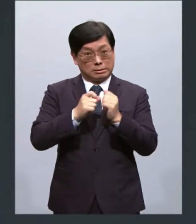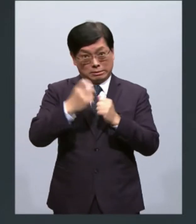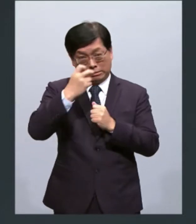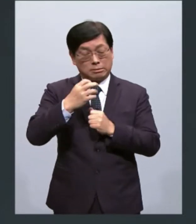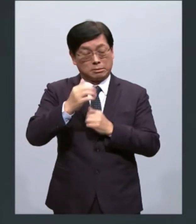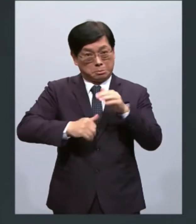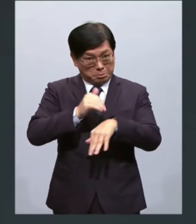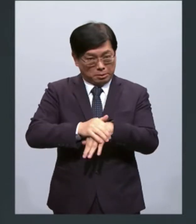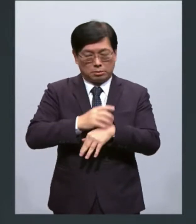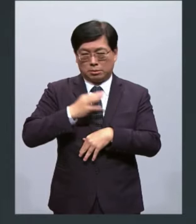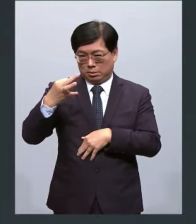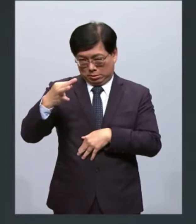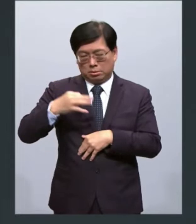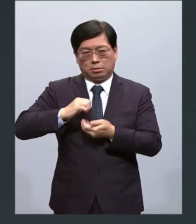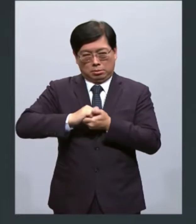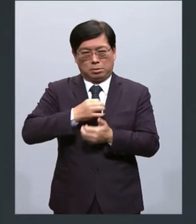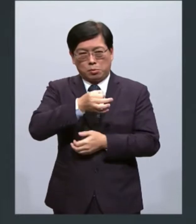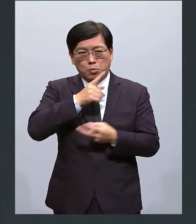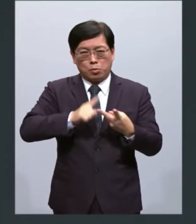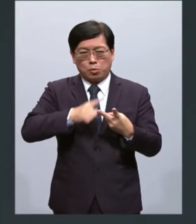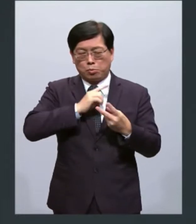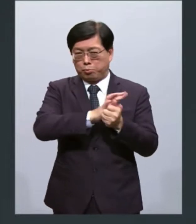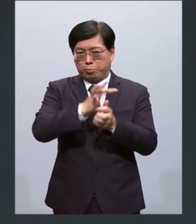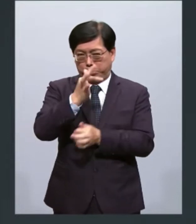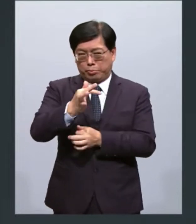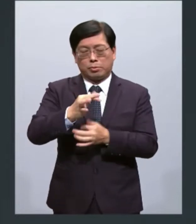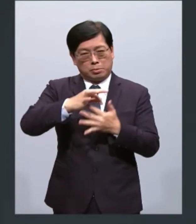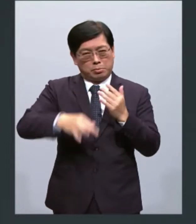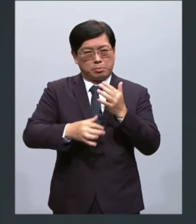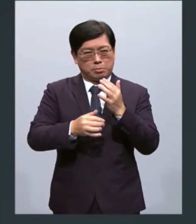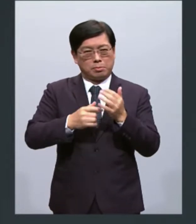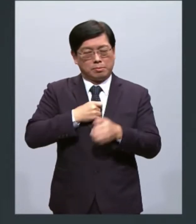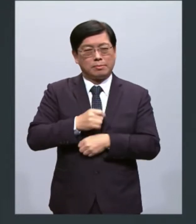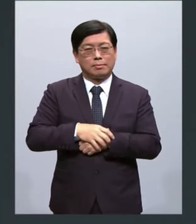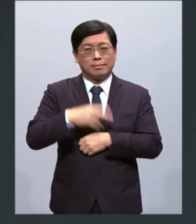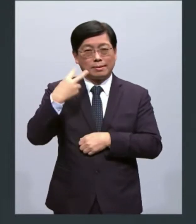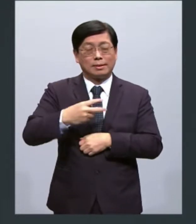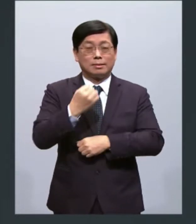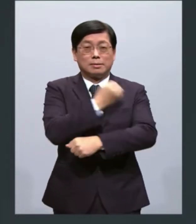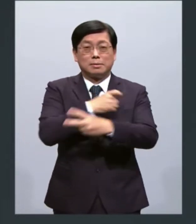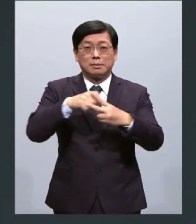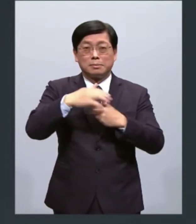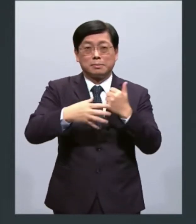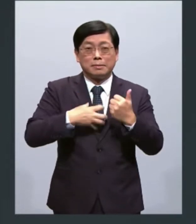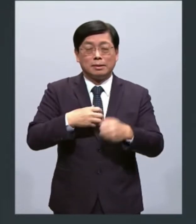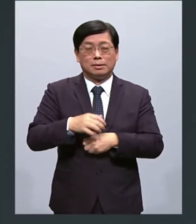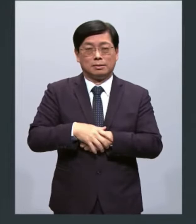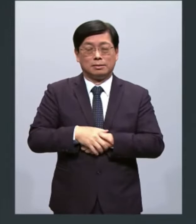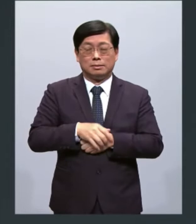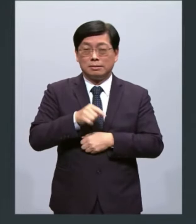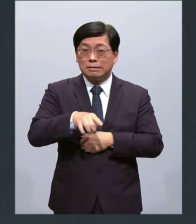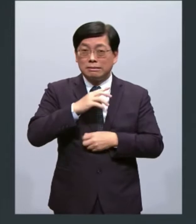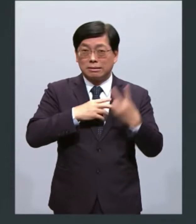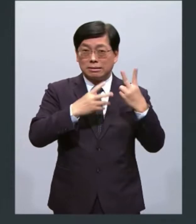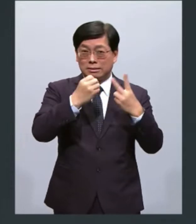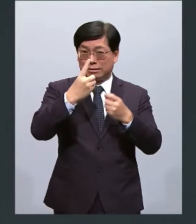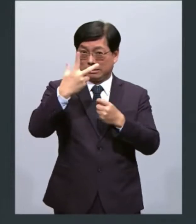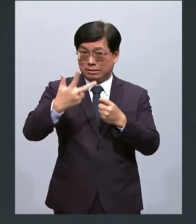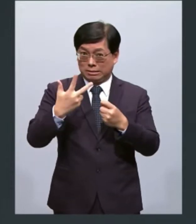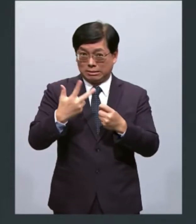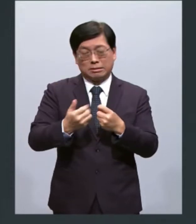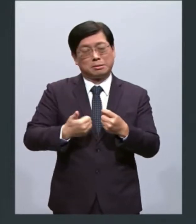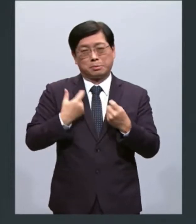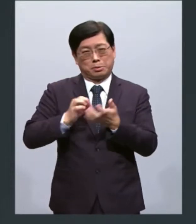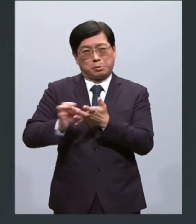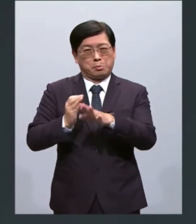功，裁员要稳，服务要多，要有制度。最后，关于劳保，劳保在2017年就入不敷